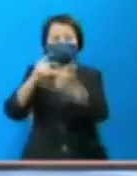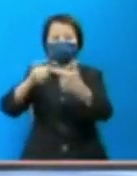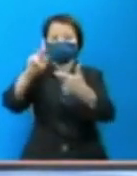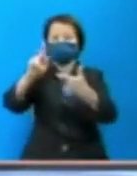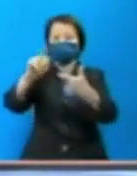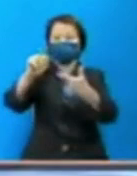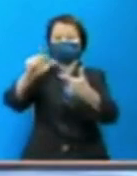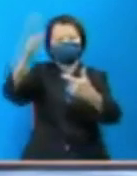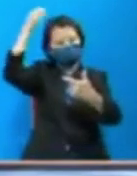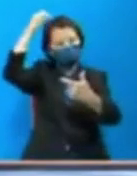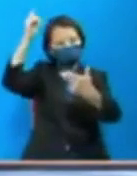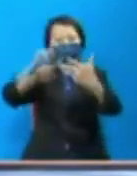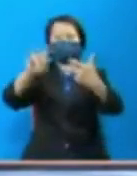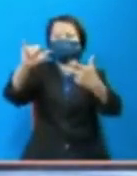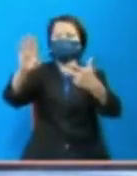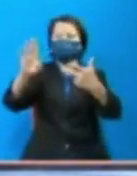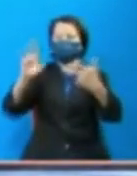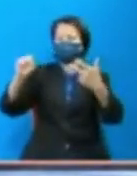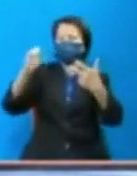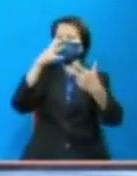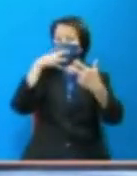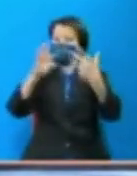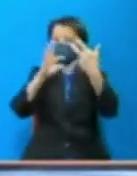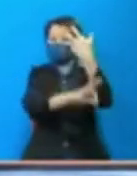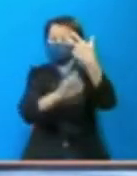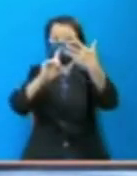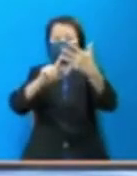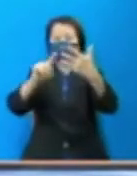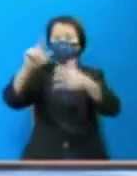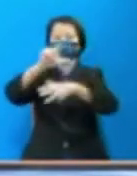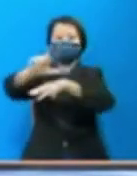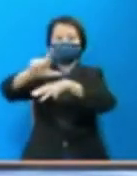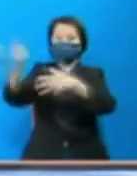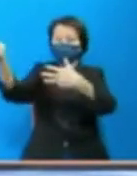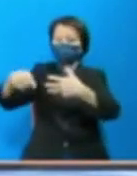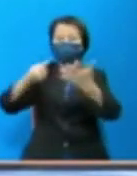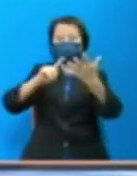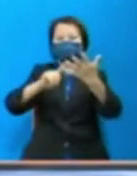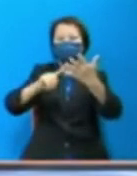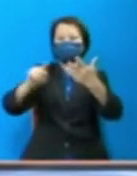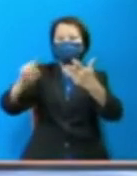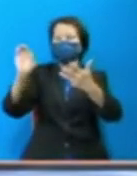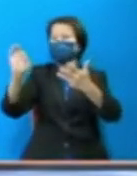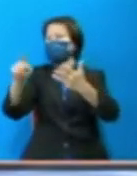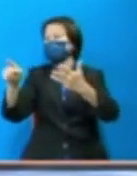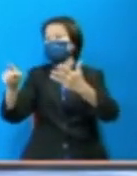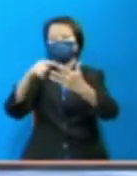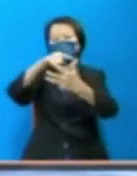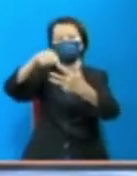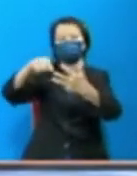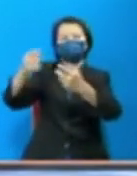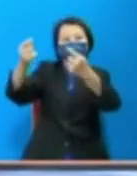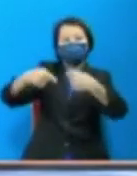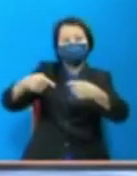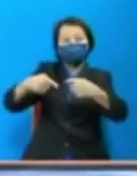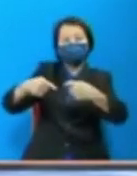Kuala Selangor ya Muhammad Seremban yang pomade Labuan di Indo mah kalau ada lagi yang itu yah adek